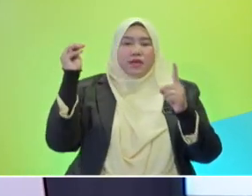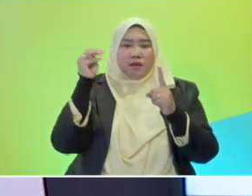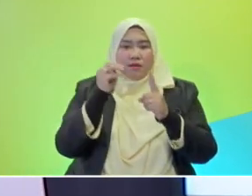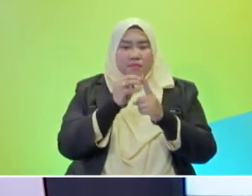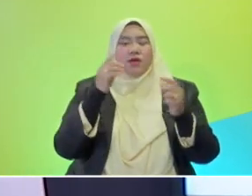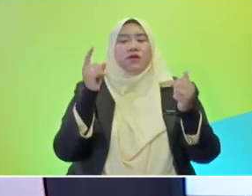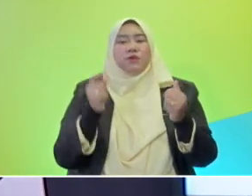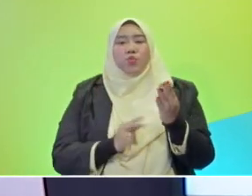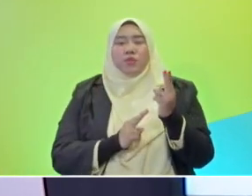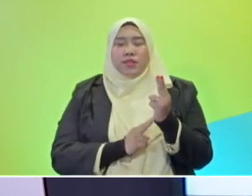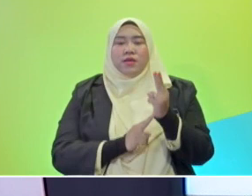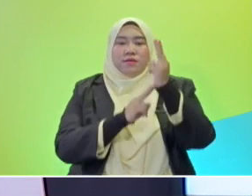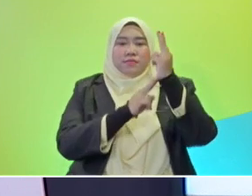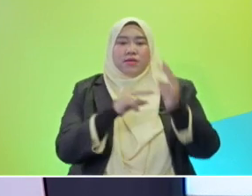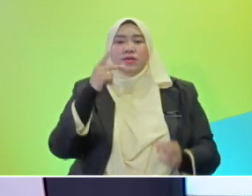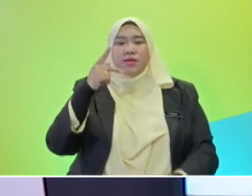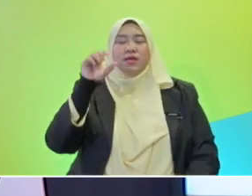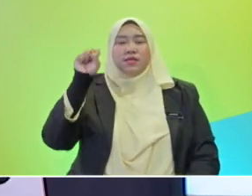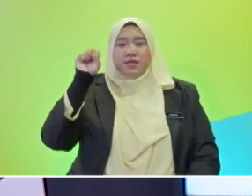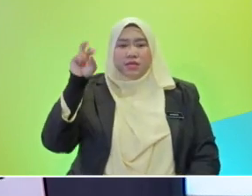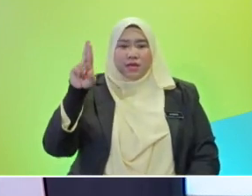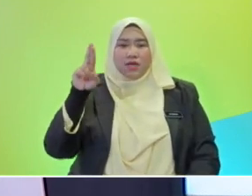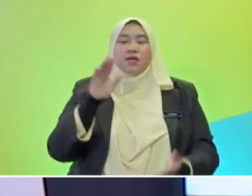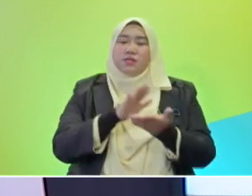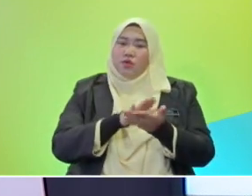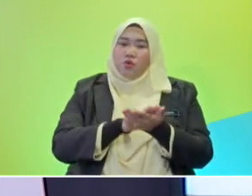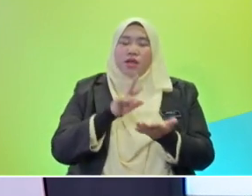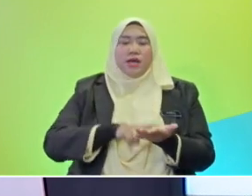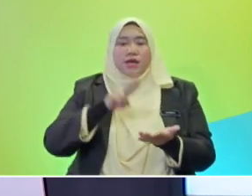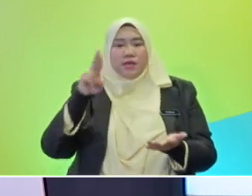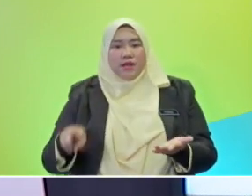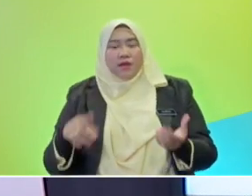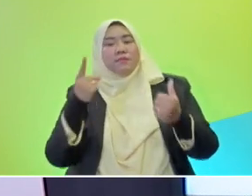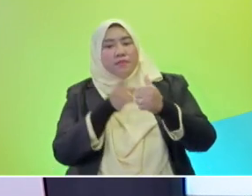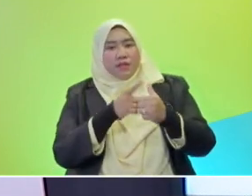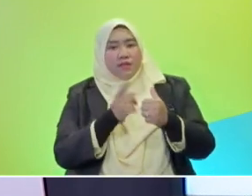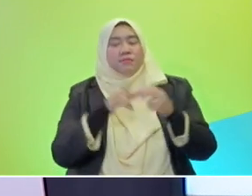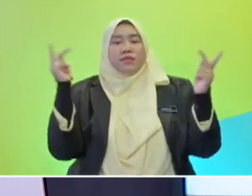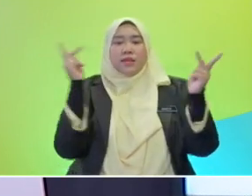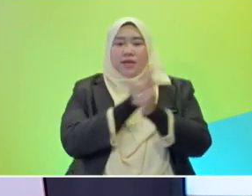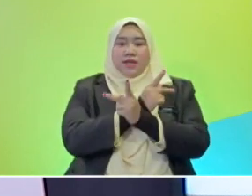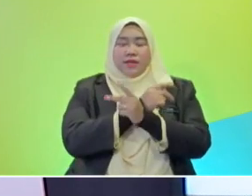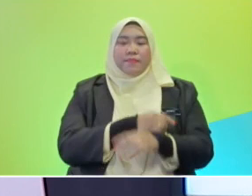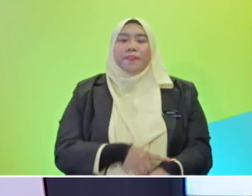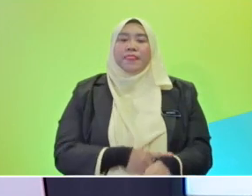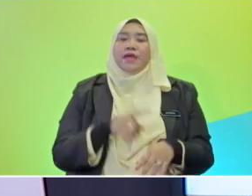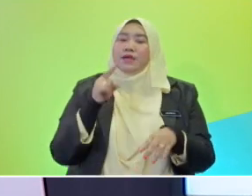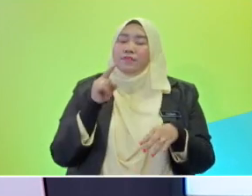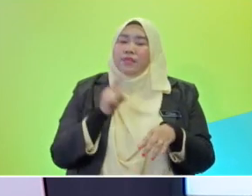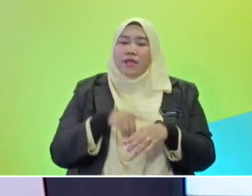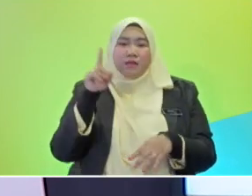utama gssr sejarah bagi sekolah rendah nih sebenarnya pertama sekali kita tidak tahu dimana untuk